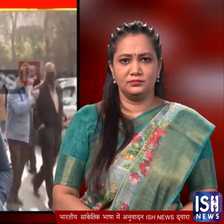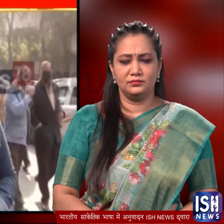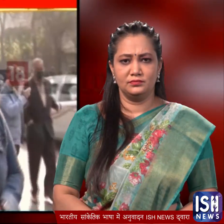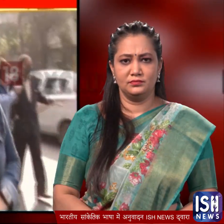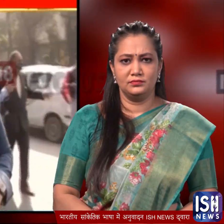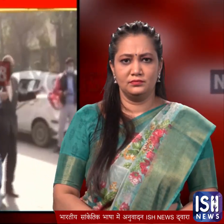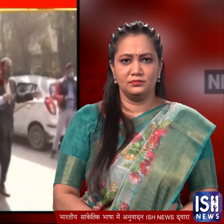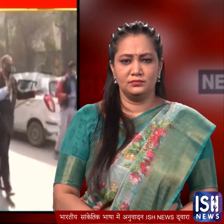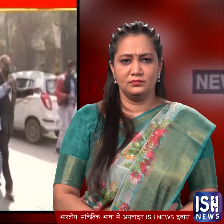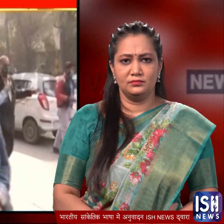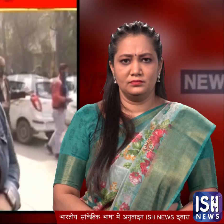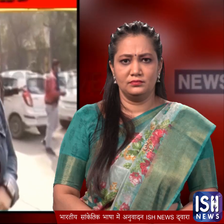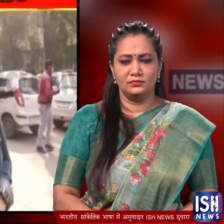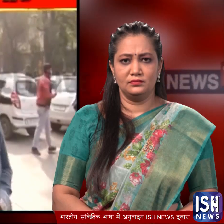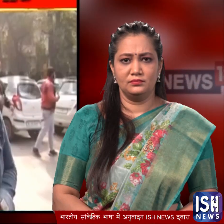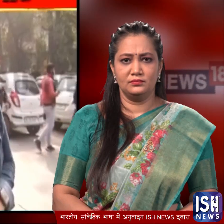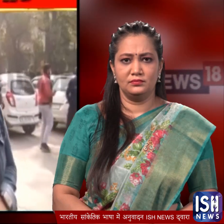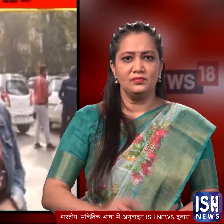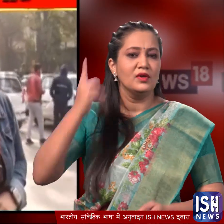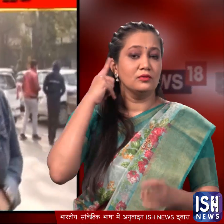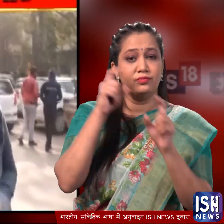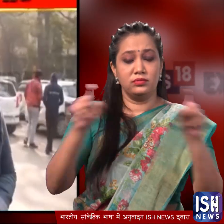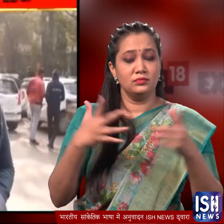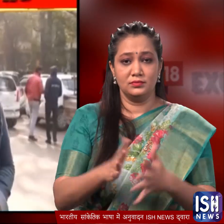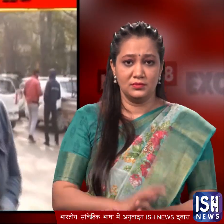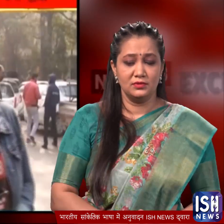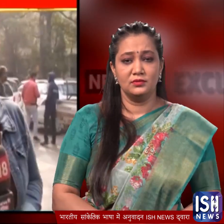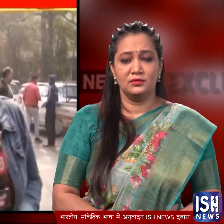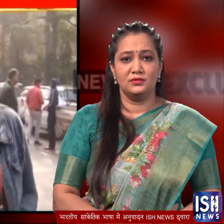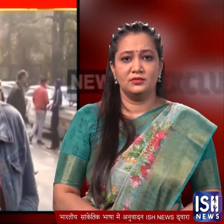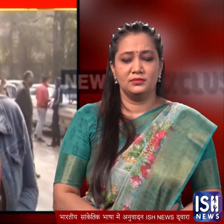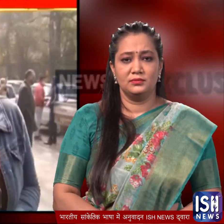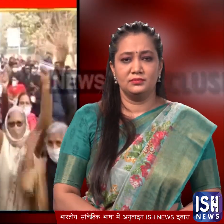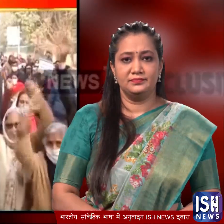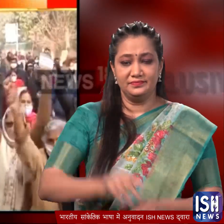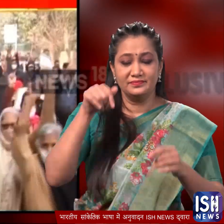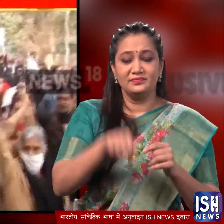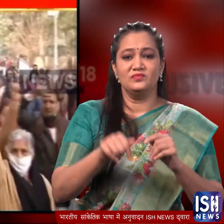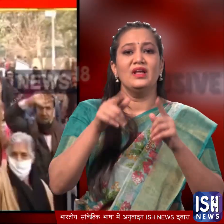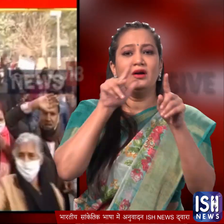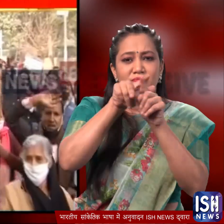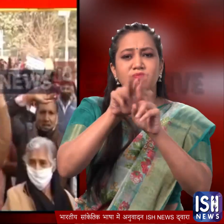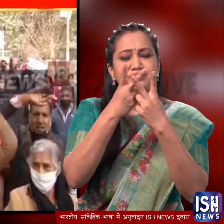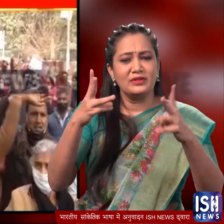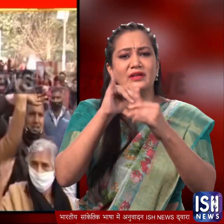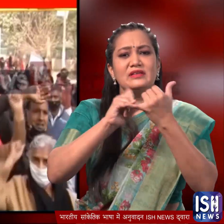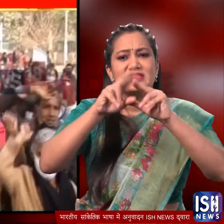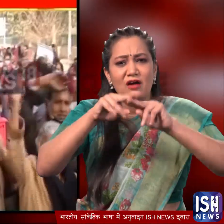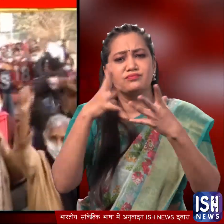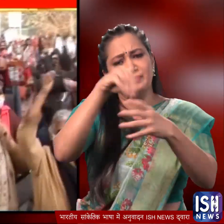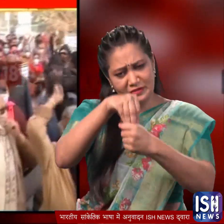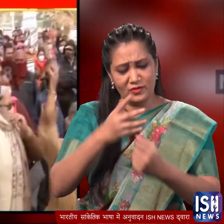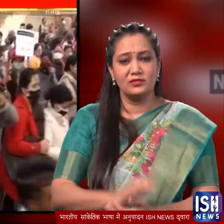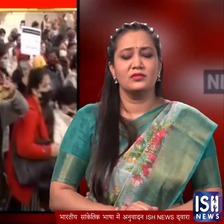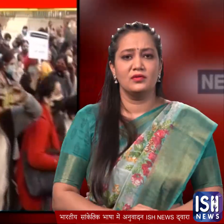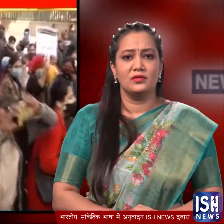तनख्वाह न मिलने के चलते नॉर्थ एमसीडी के तमाम कर्मचारी आज रोज प्रदर्शन करे। इस प्रदर्शन में नगर निगम के सैकड़ों कर्मचारियों ने